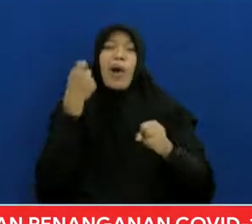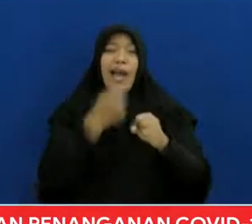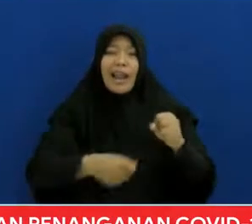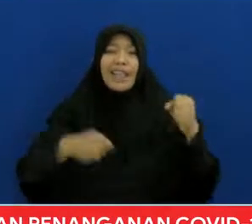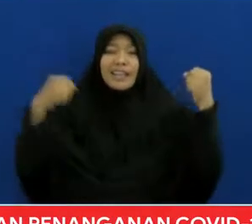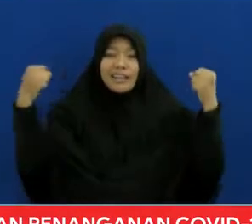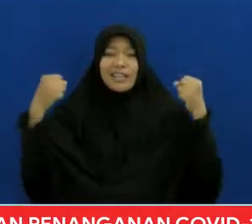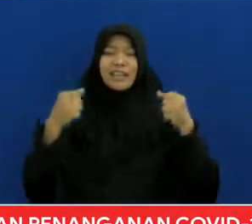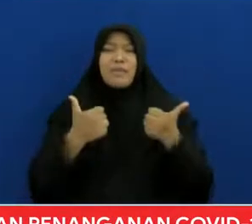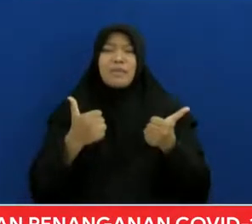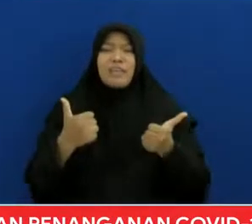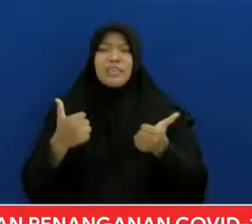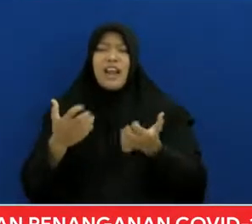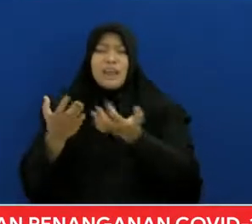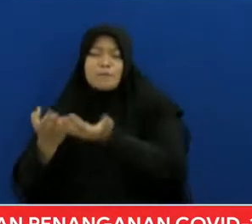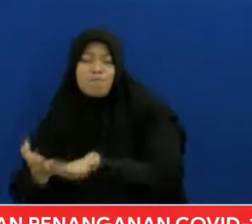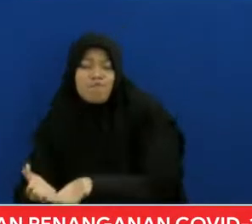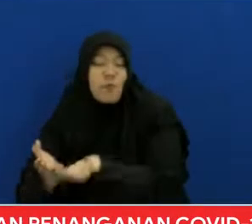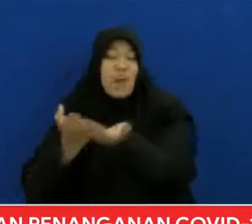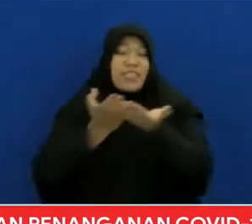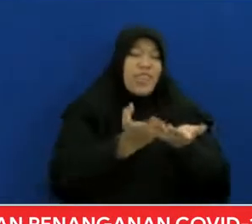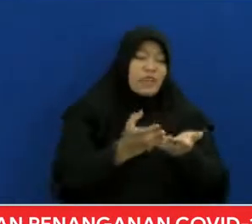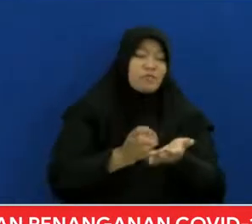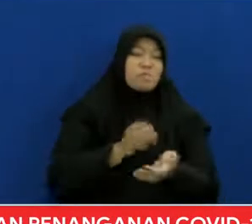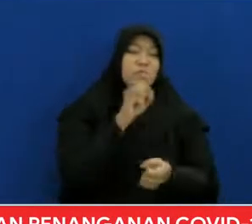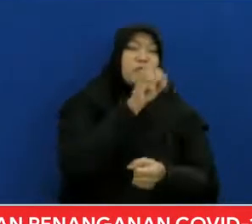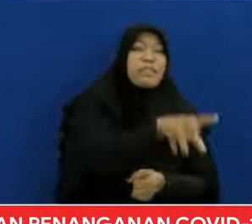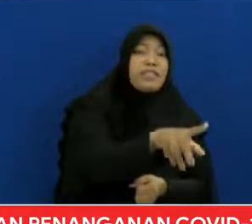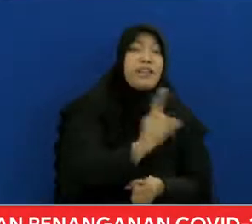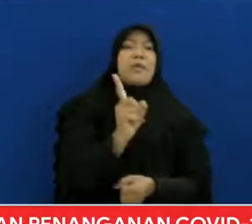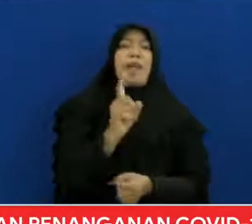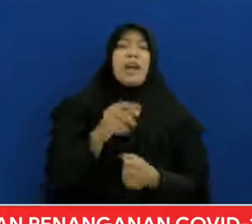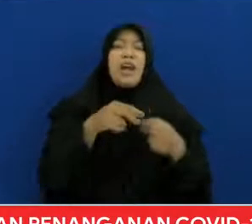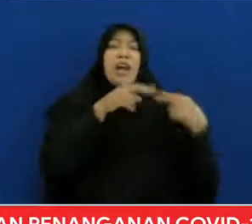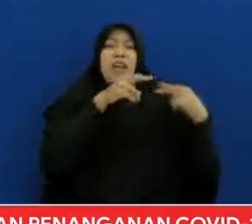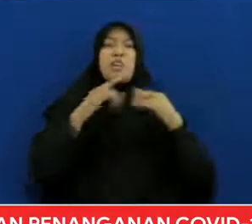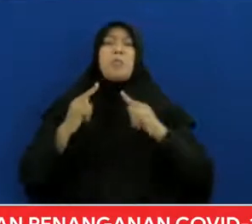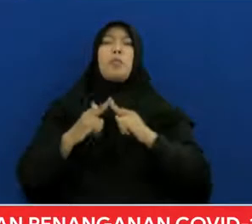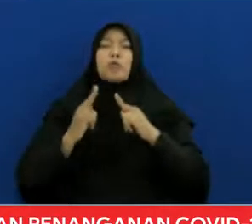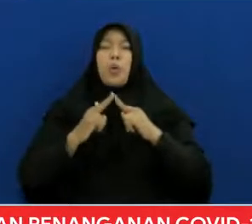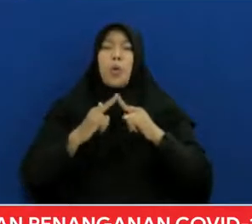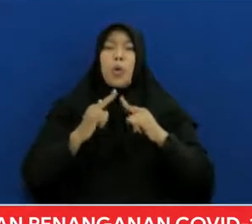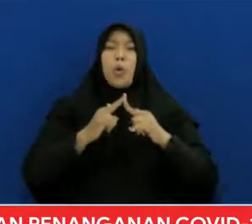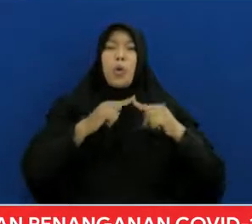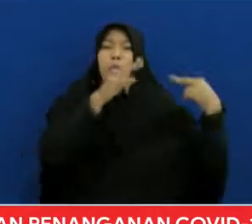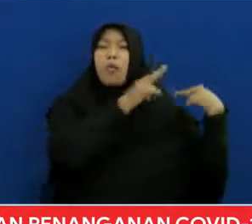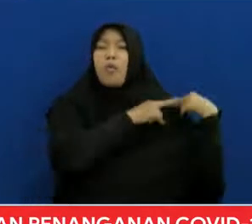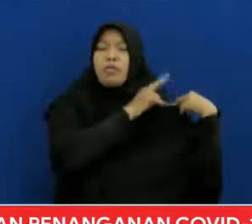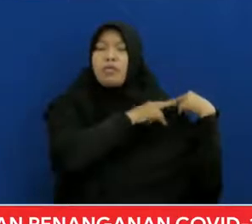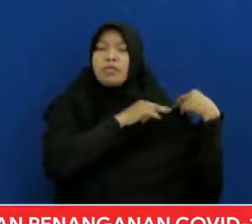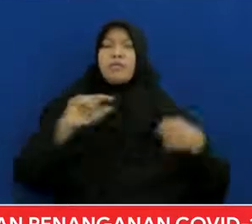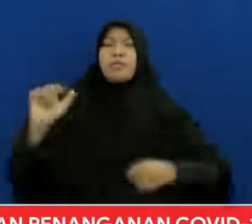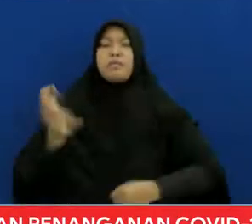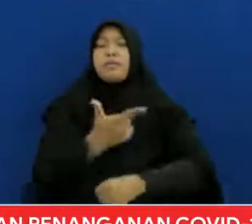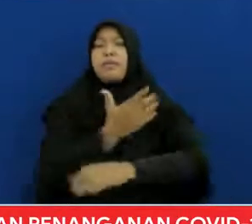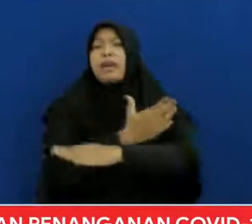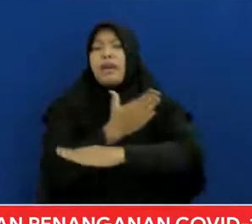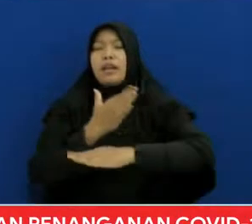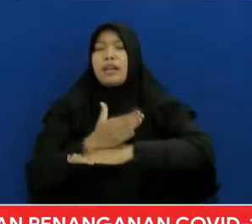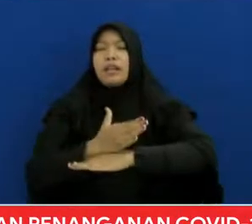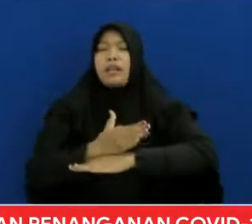dapat menyerah terimakannya di posko gugus tugas percepatan penanganan COVID-19 Provinsi Sumatera Utara